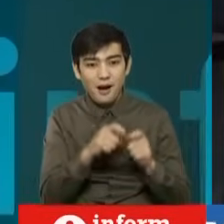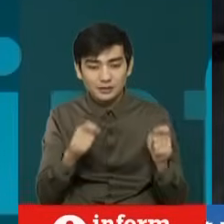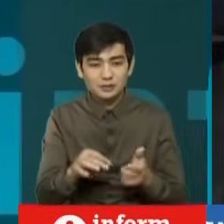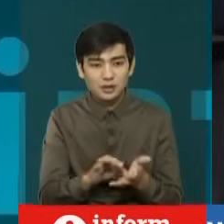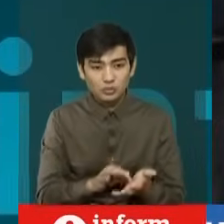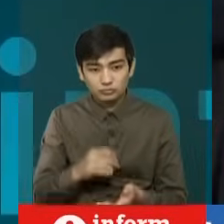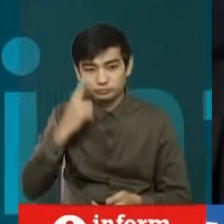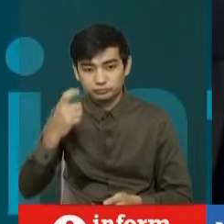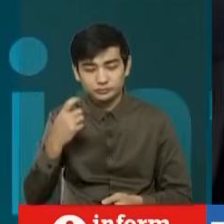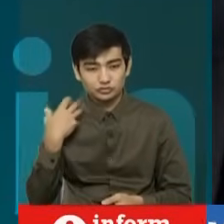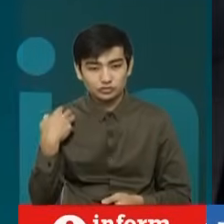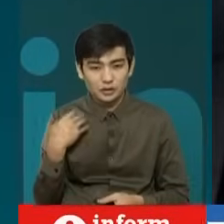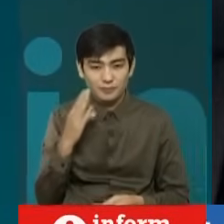либо продлевается